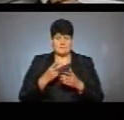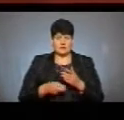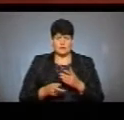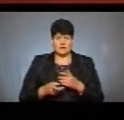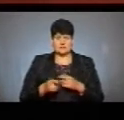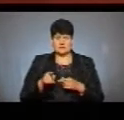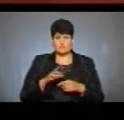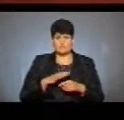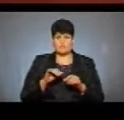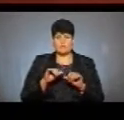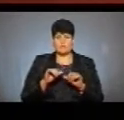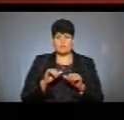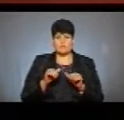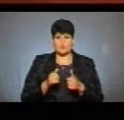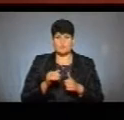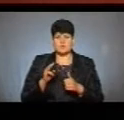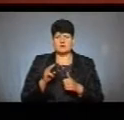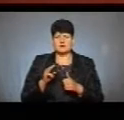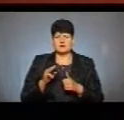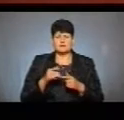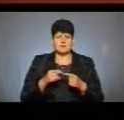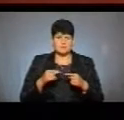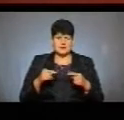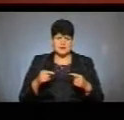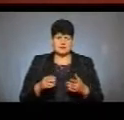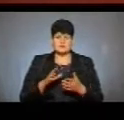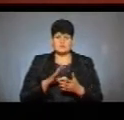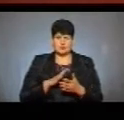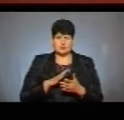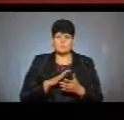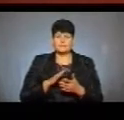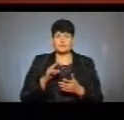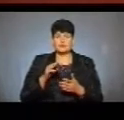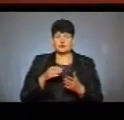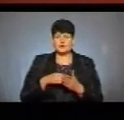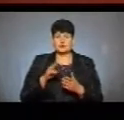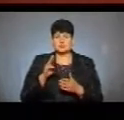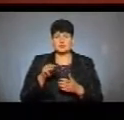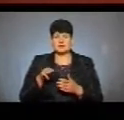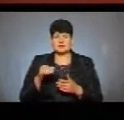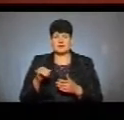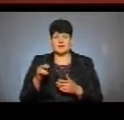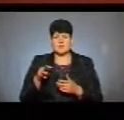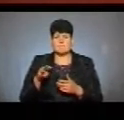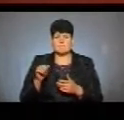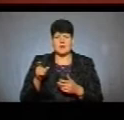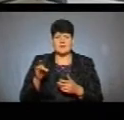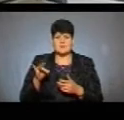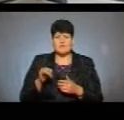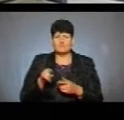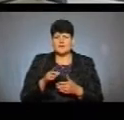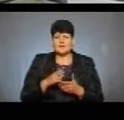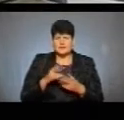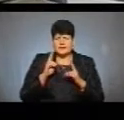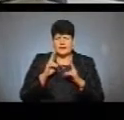Власне, там йшлося про формулу Штайнмаєра, і, тобто, ніби інші вимоги. Штайнмаєра, так. Тобто до Штайнмаєра, формула Штайнмаєра, вона є неіснуюча, її